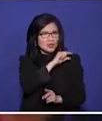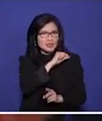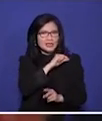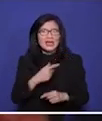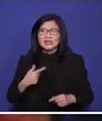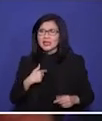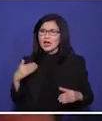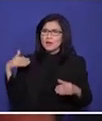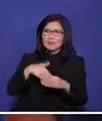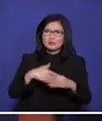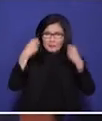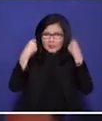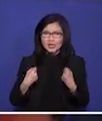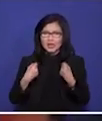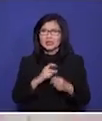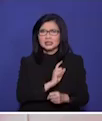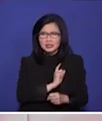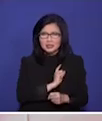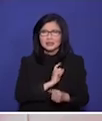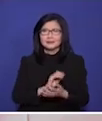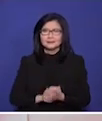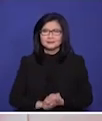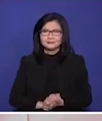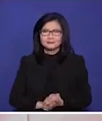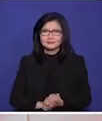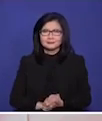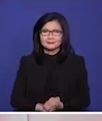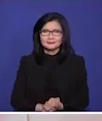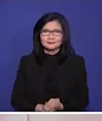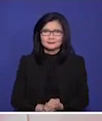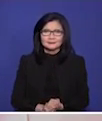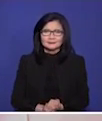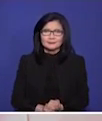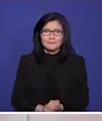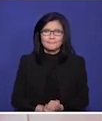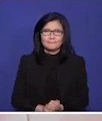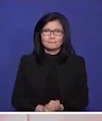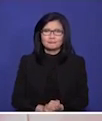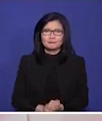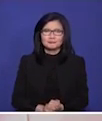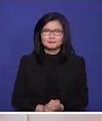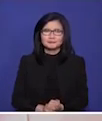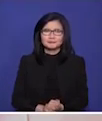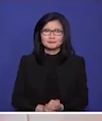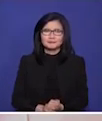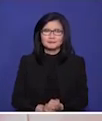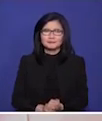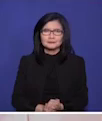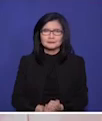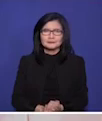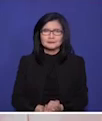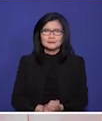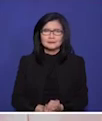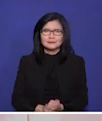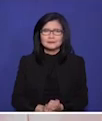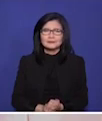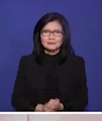penjara sendiri waktunya masih ada akan dimanfaatkan kita tahan paslon 02 waktunya masih ada akan